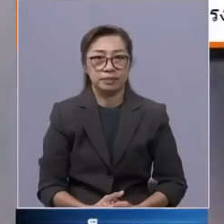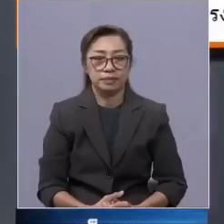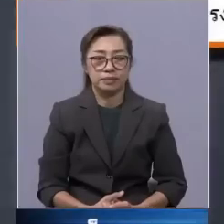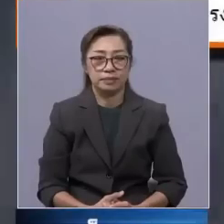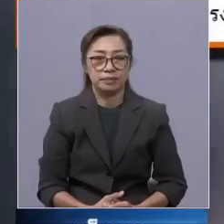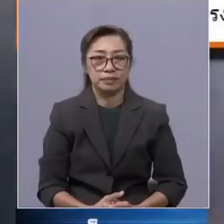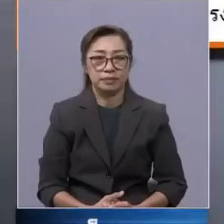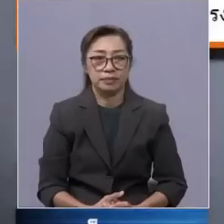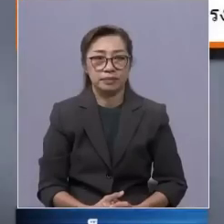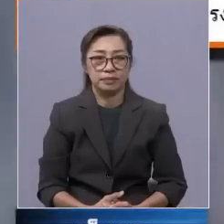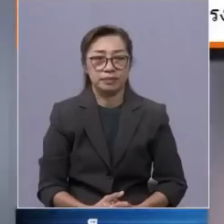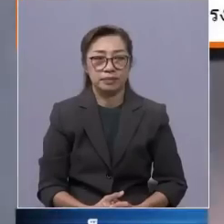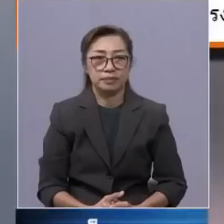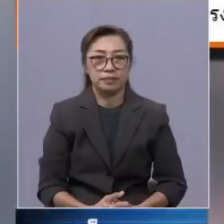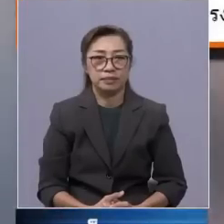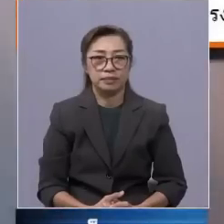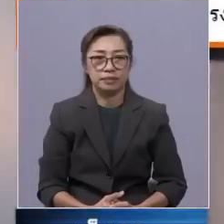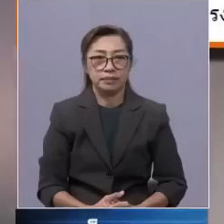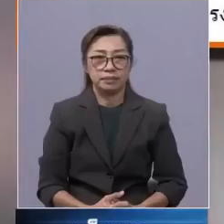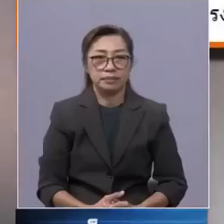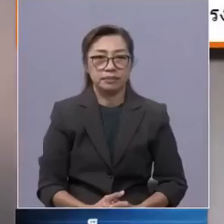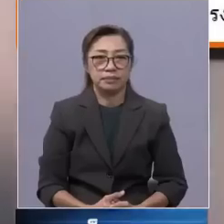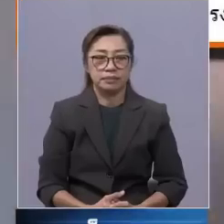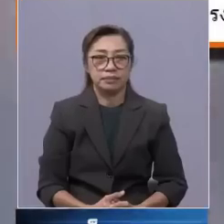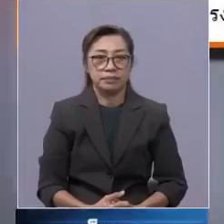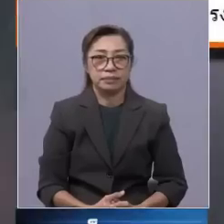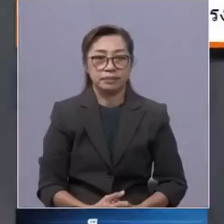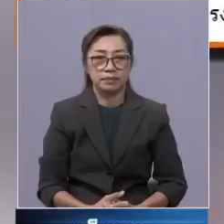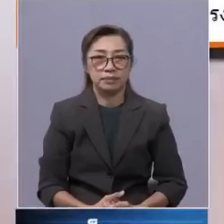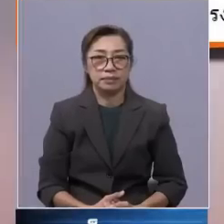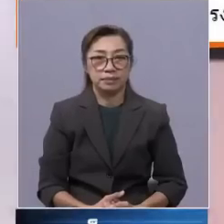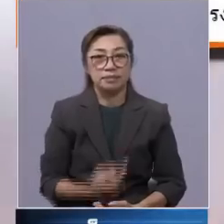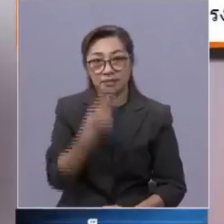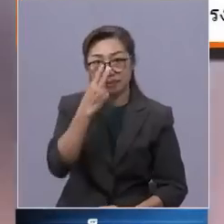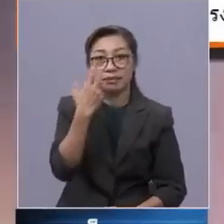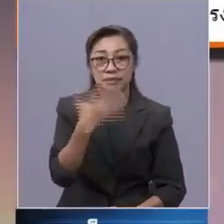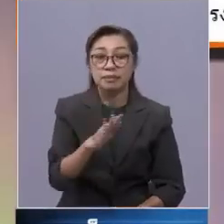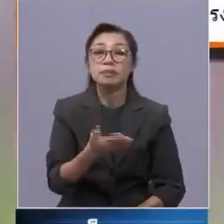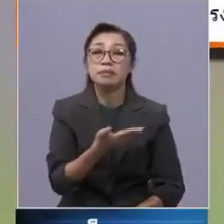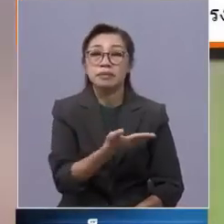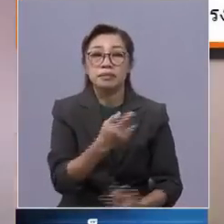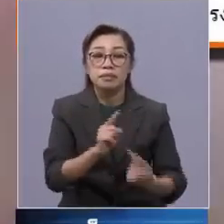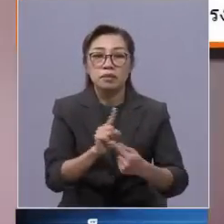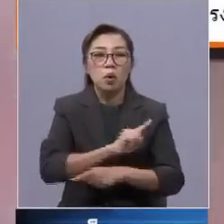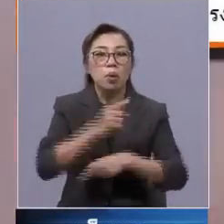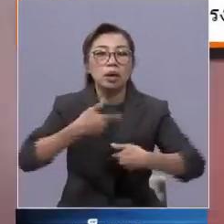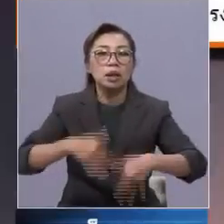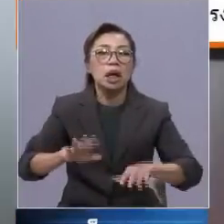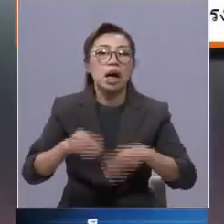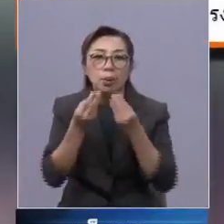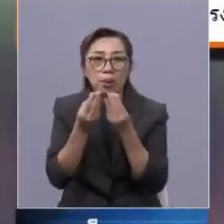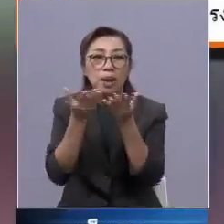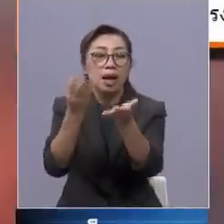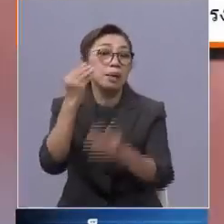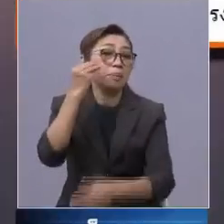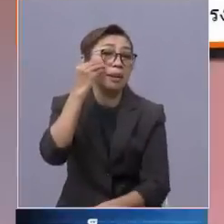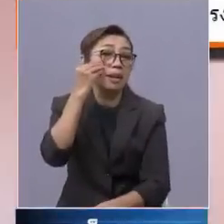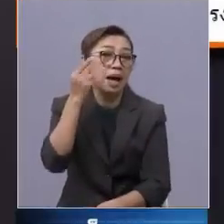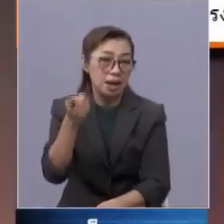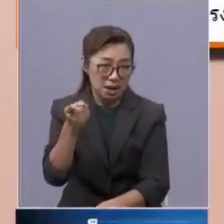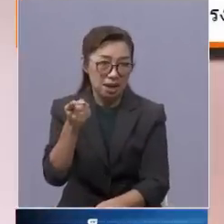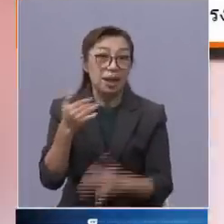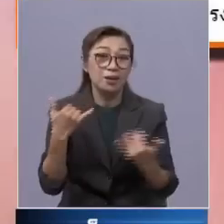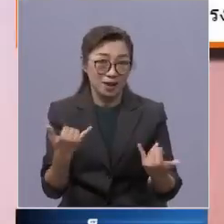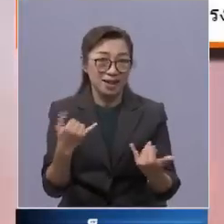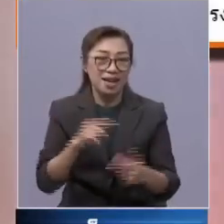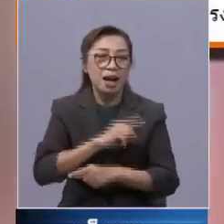ก็ อวยพรวันเกิดย้อนหลังคุณทิมพิธาด้วยนะต